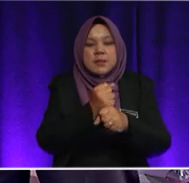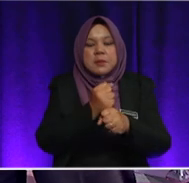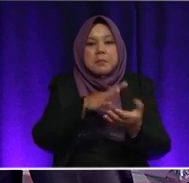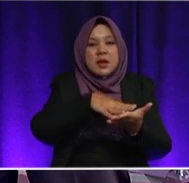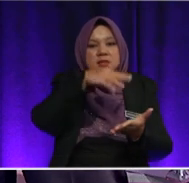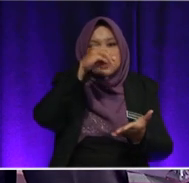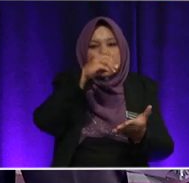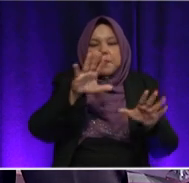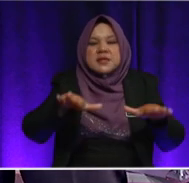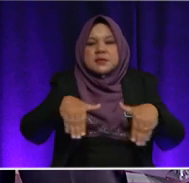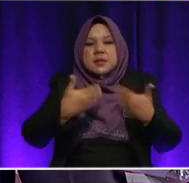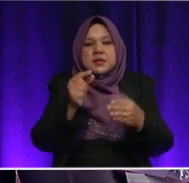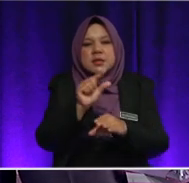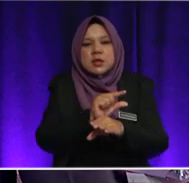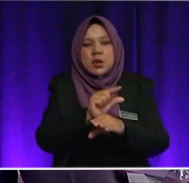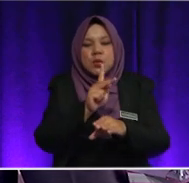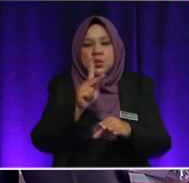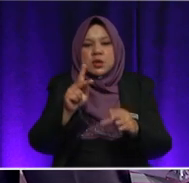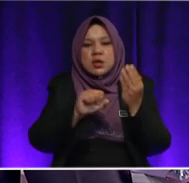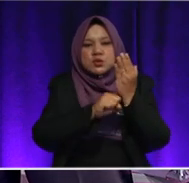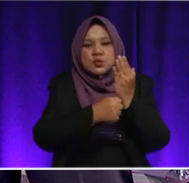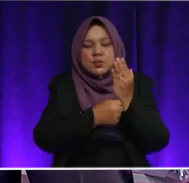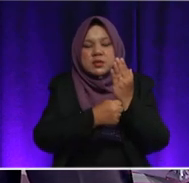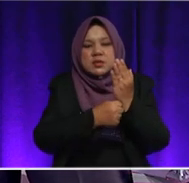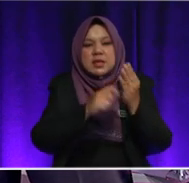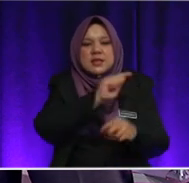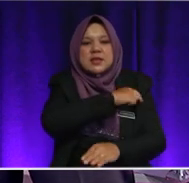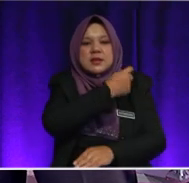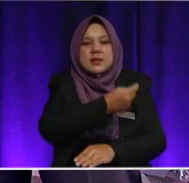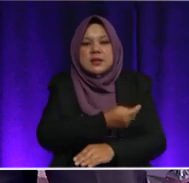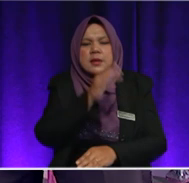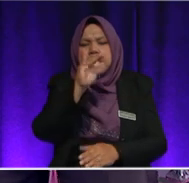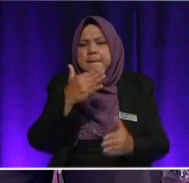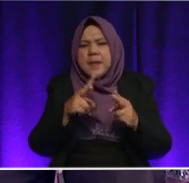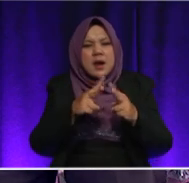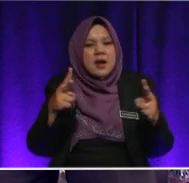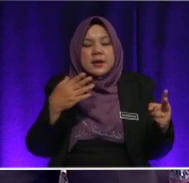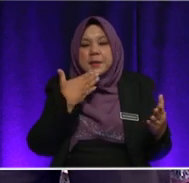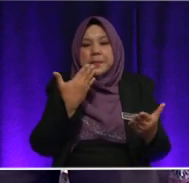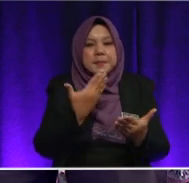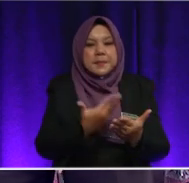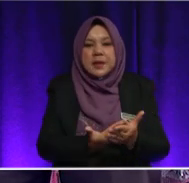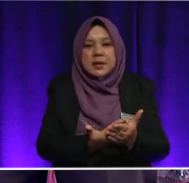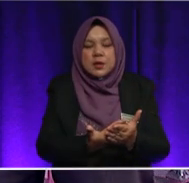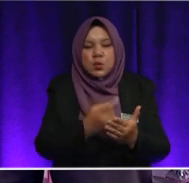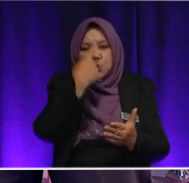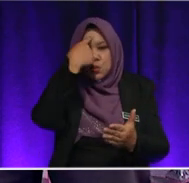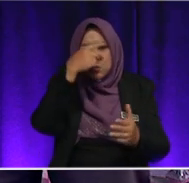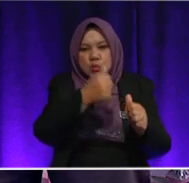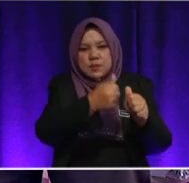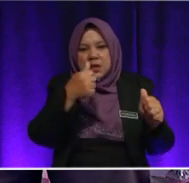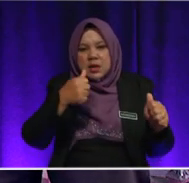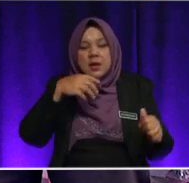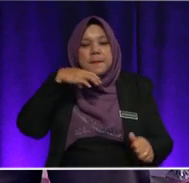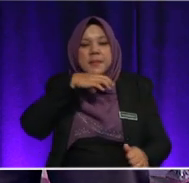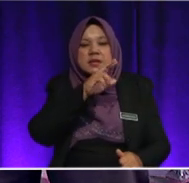menggunakan sumber tenaga secara yang paling baik yang penuh berhemat dan mengelakkan lagunya pencemaran